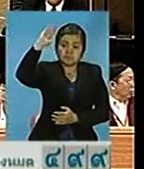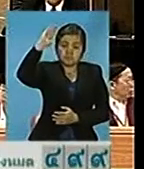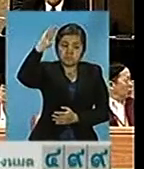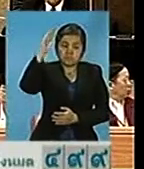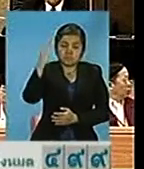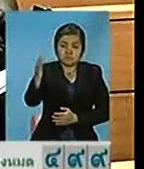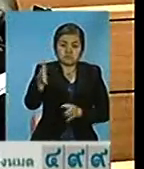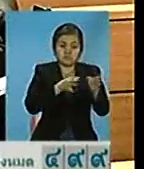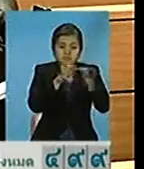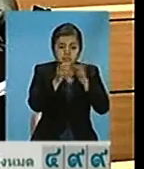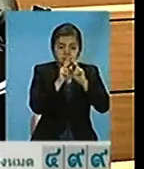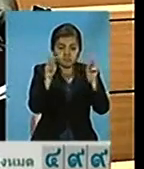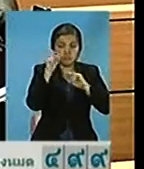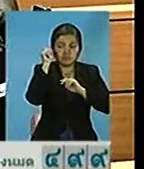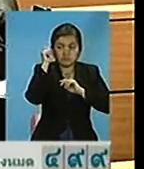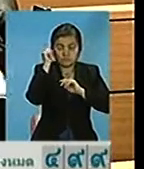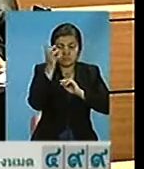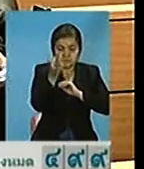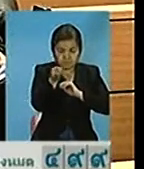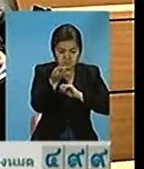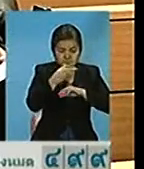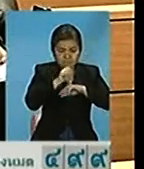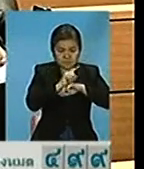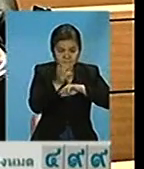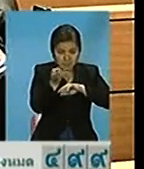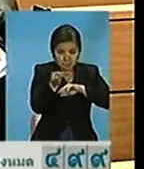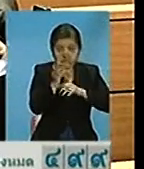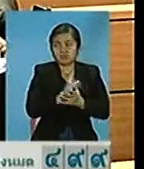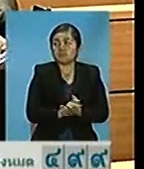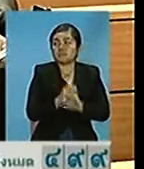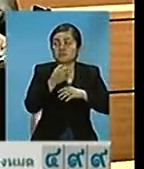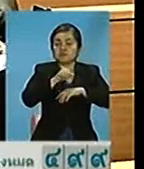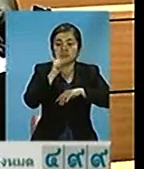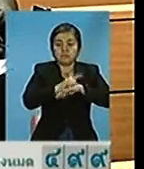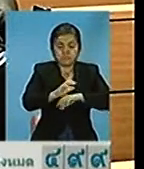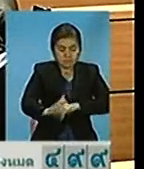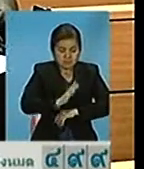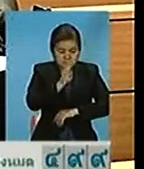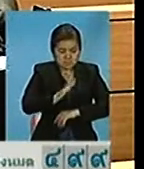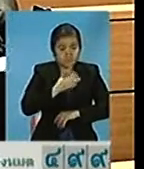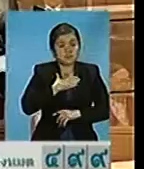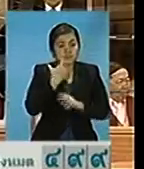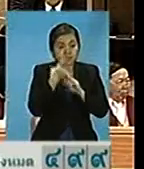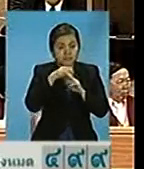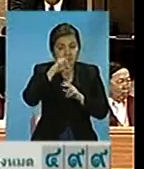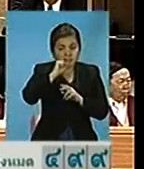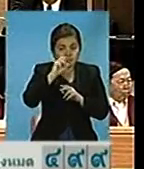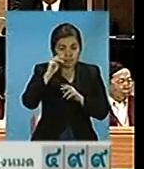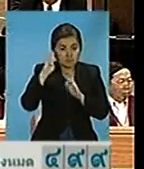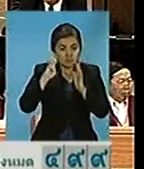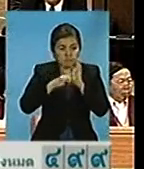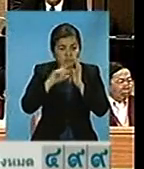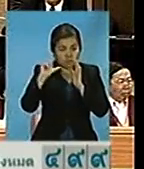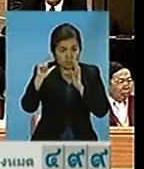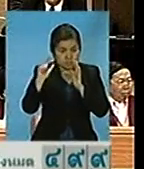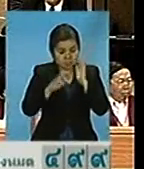ใจครับ อันไหนนะ ครับท่านประธานครับท่านประธานที่เคารพครับผมสมบูรณ์อุทัยเวียนคุณสมาชิกสภาผู้แทนราษฎร